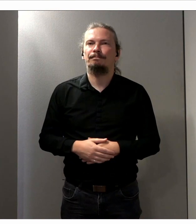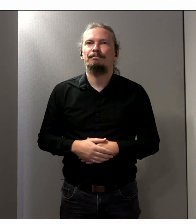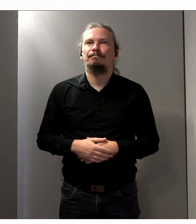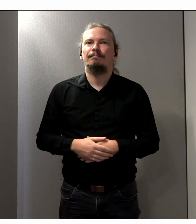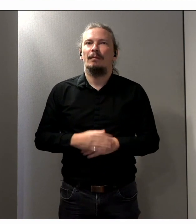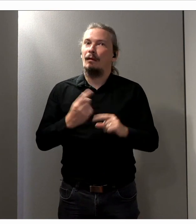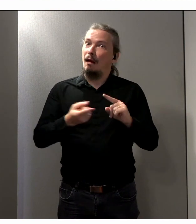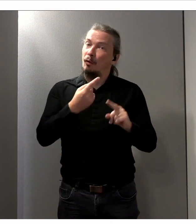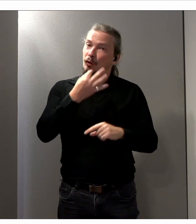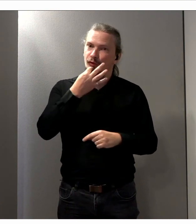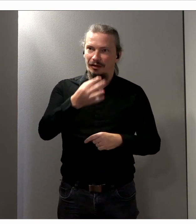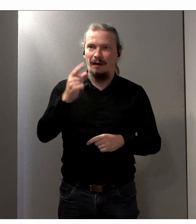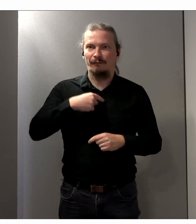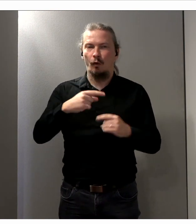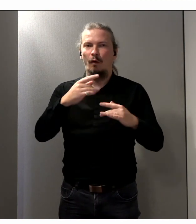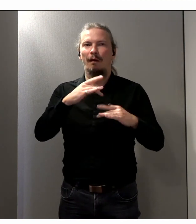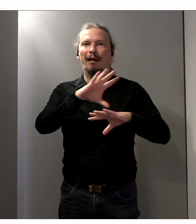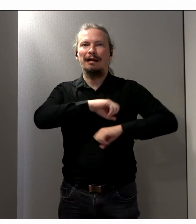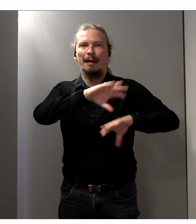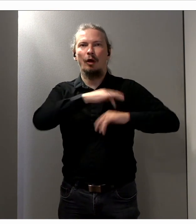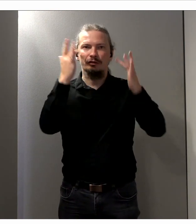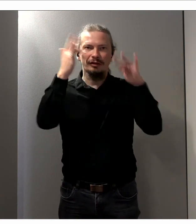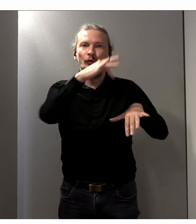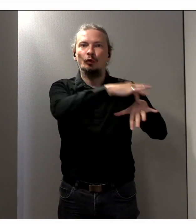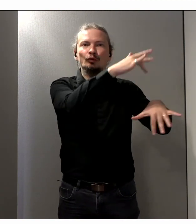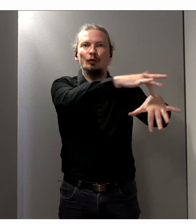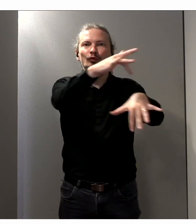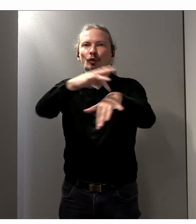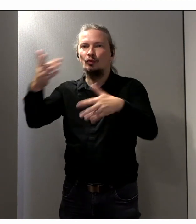faut mutualiser toutes ces expériences-là.